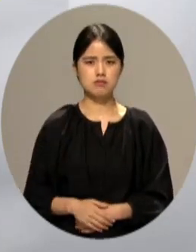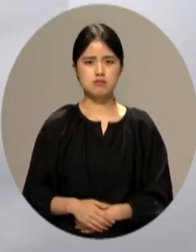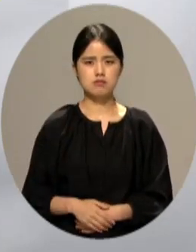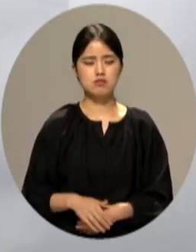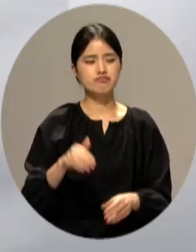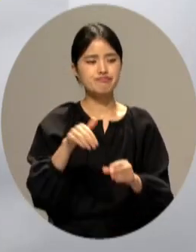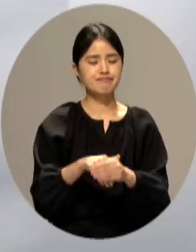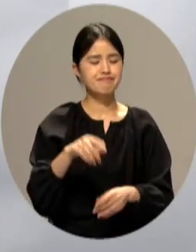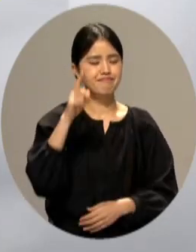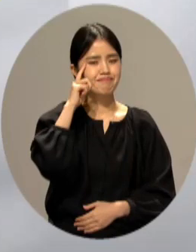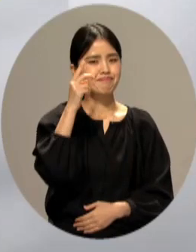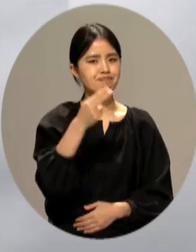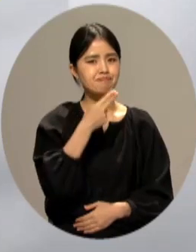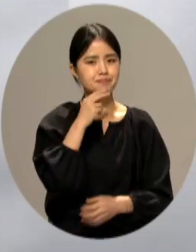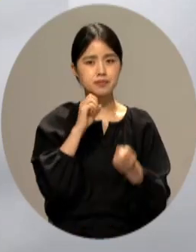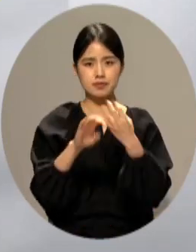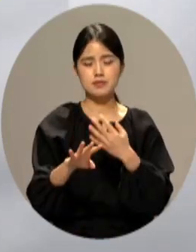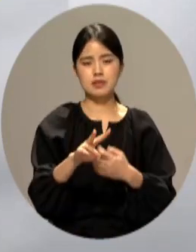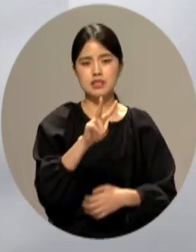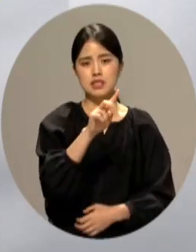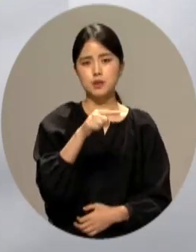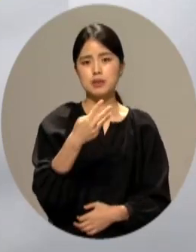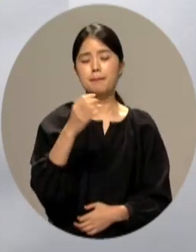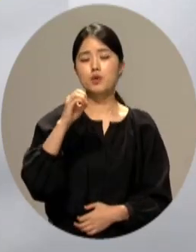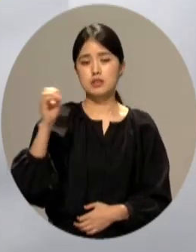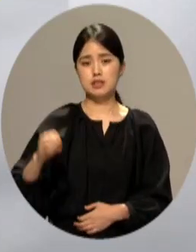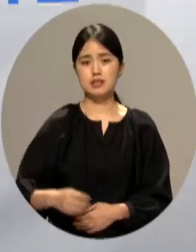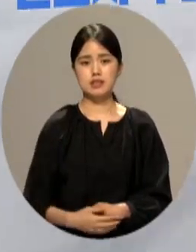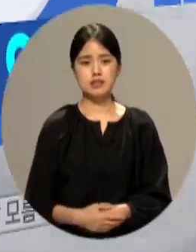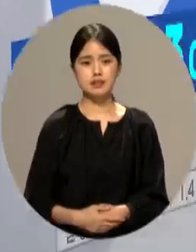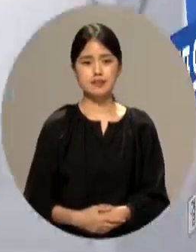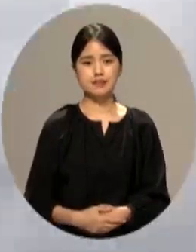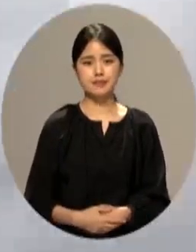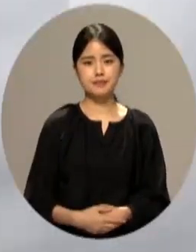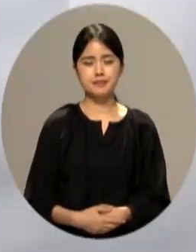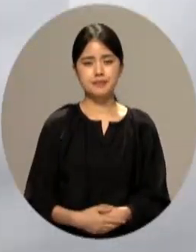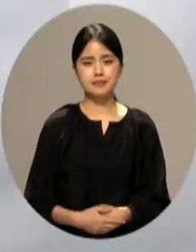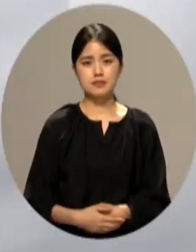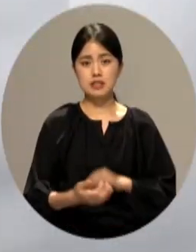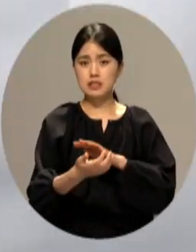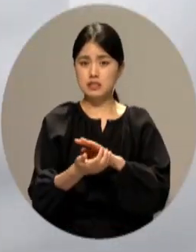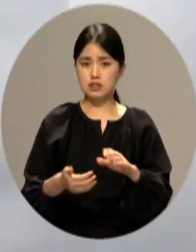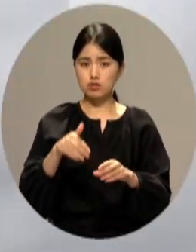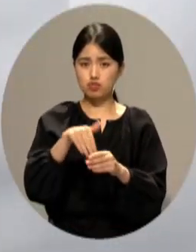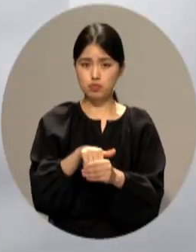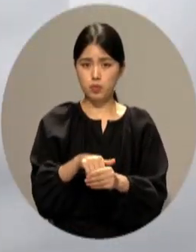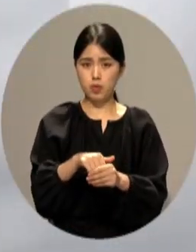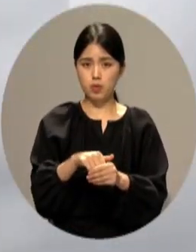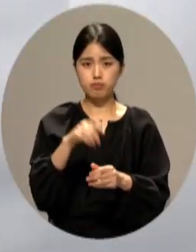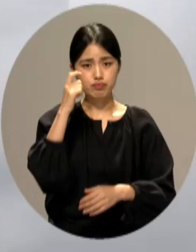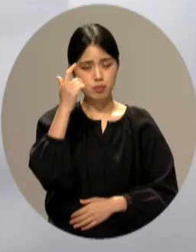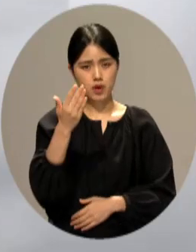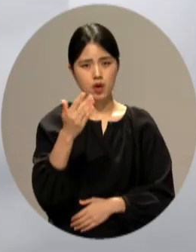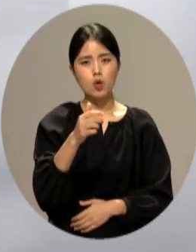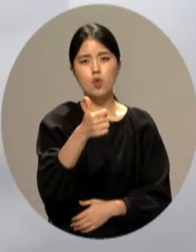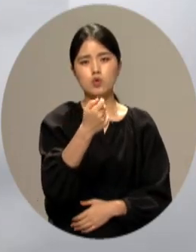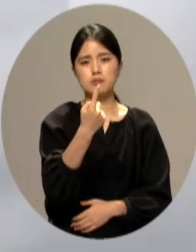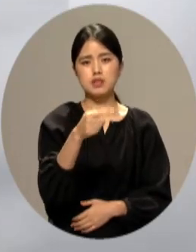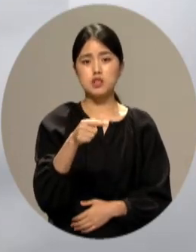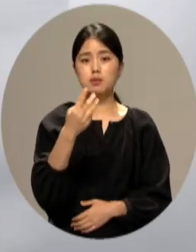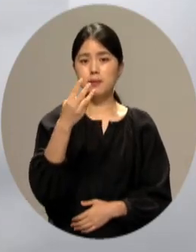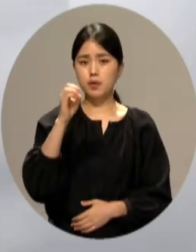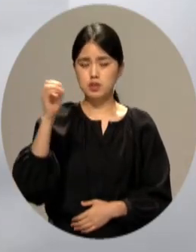투표 할 생각이 없다는 대답이 2.3% 였읍니다 사전투표 의향은 51.3% 로